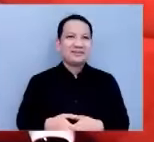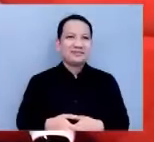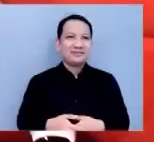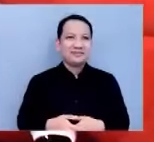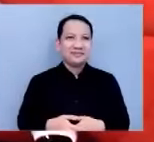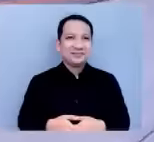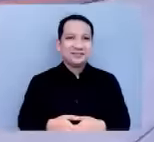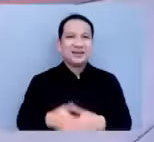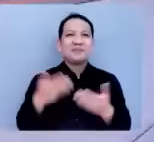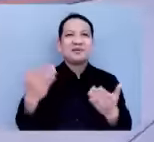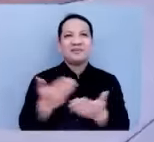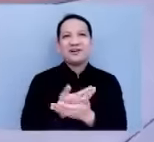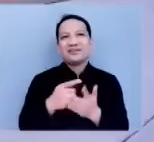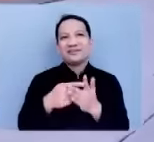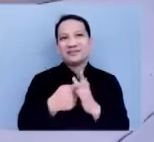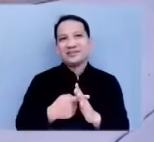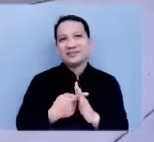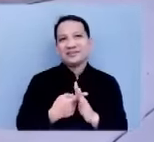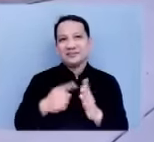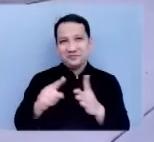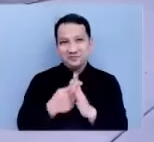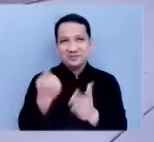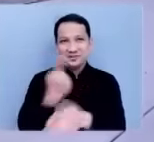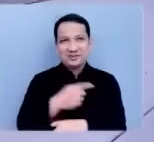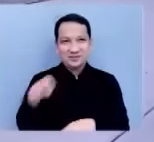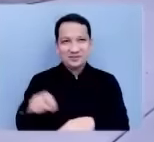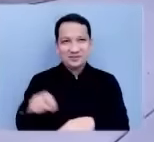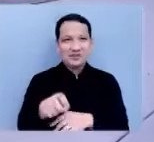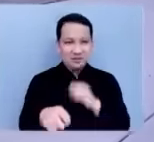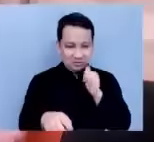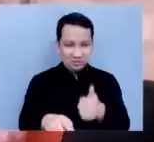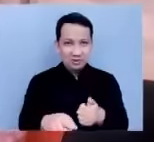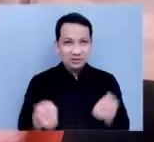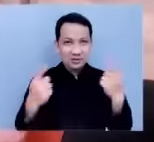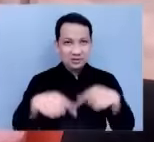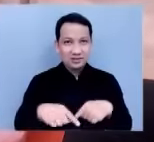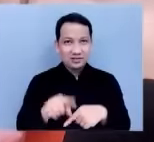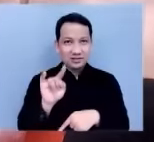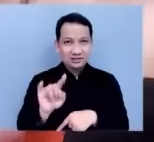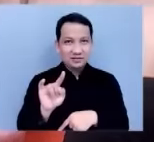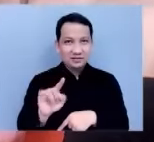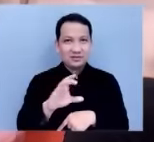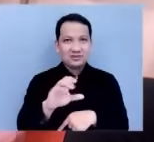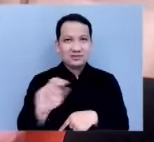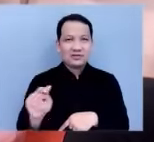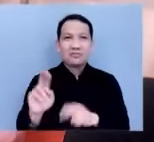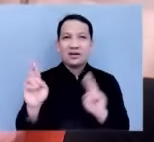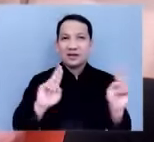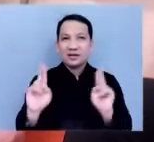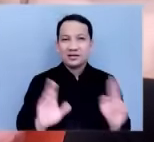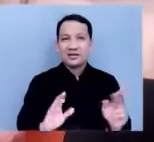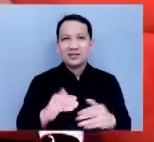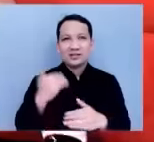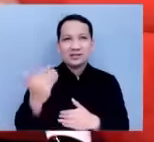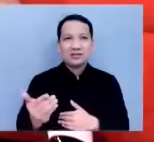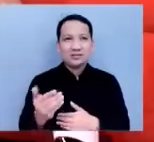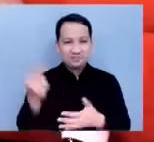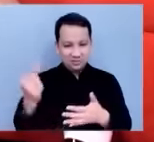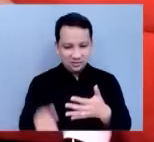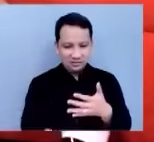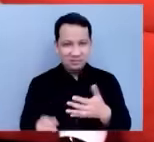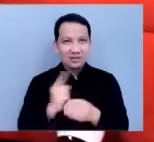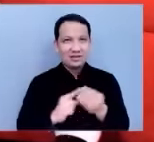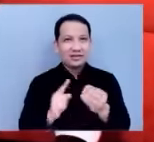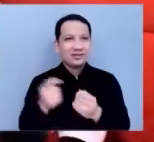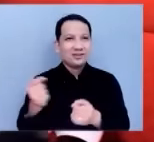Thank you. Simula pa lang po ng aming paglalakbay. Bukas kayo may MediaCon. Yes. Abangan po natin yan. Mukhang may mga detalye na tayong